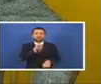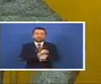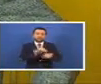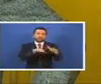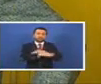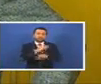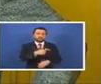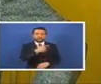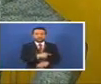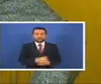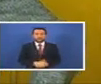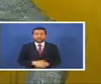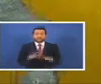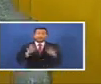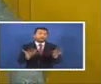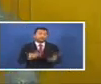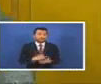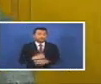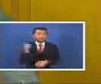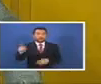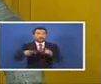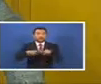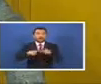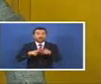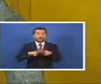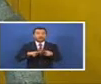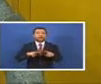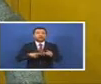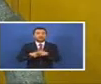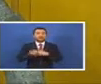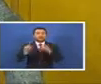edilmiş. Acaba Anayasa Mahkemesi